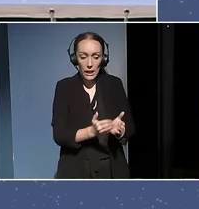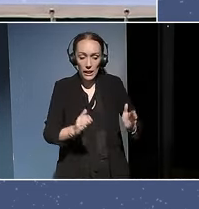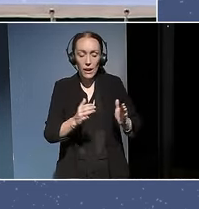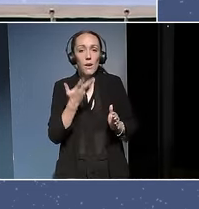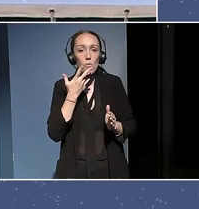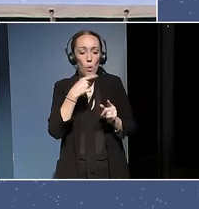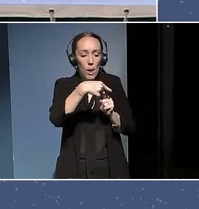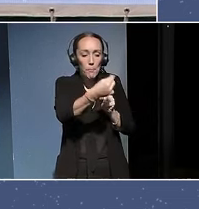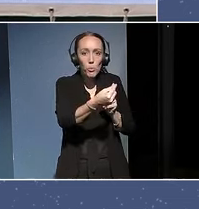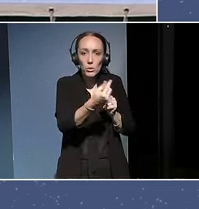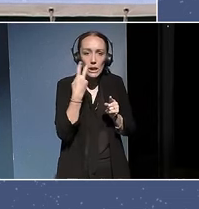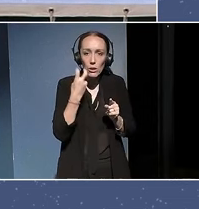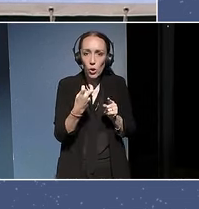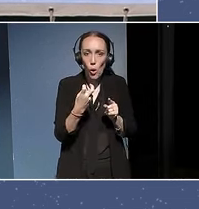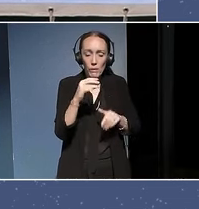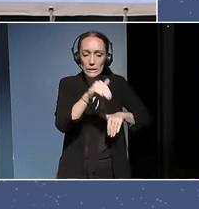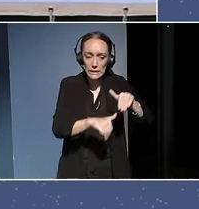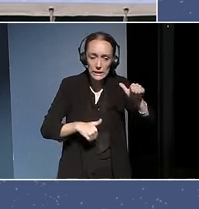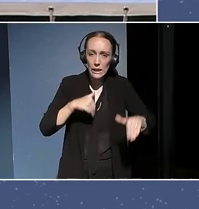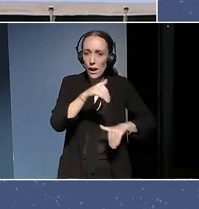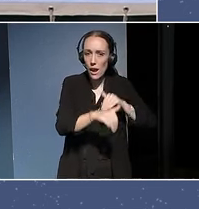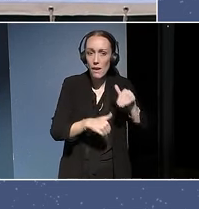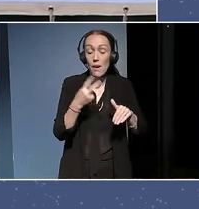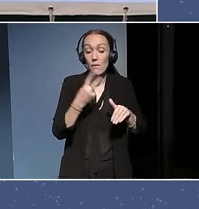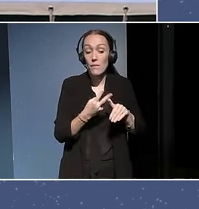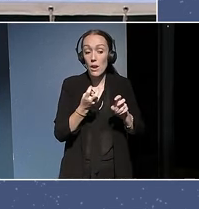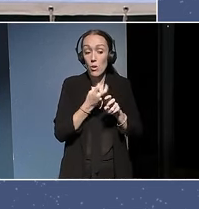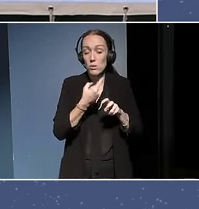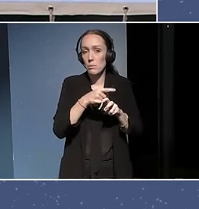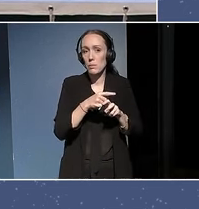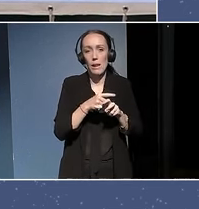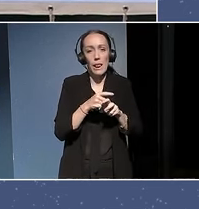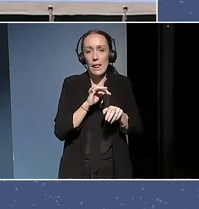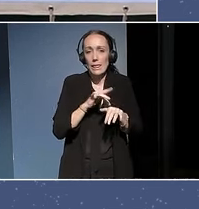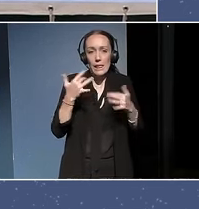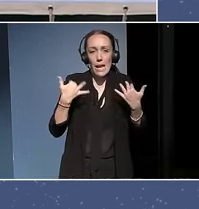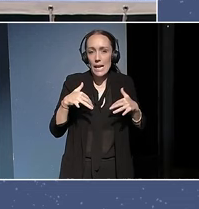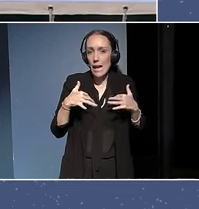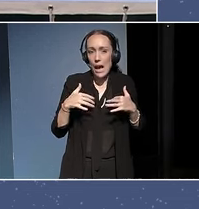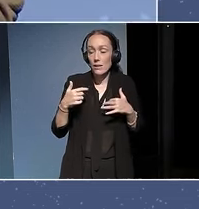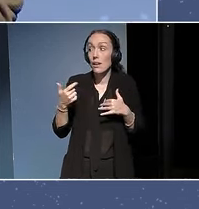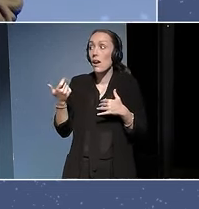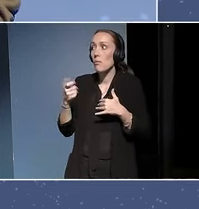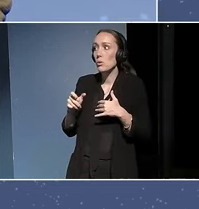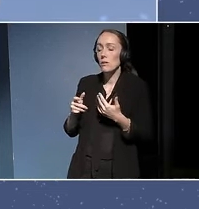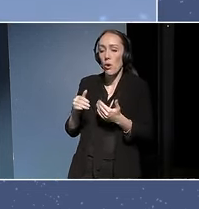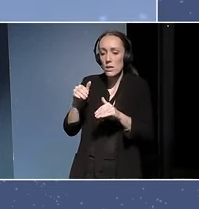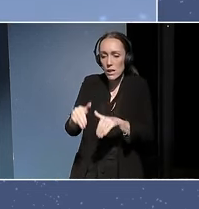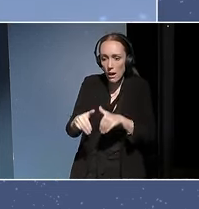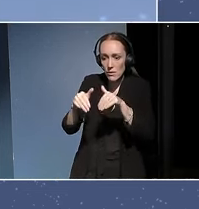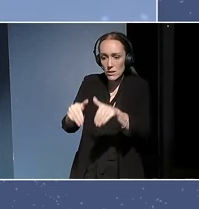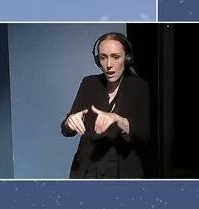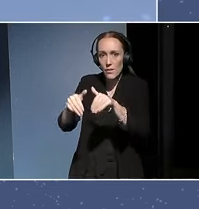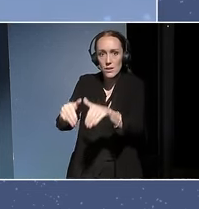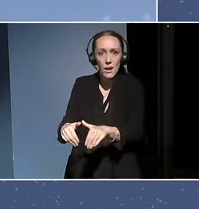punta solo che queste vertebre erano fragilissime Sì ma perché poi scava scava scava ma non finiva mai non fin cosa succede che